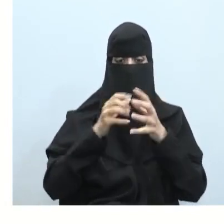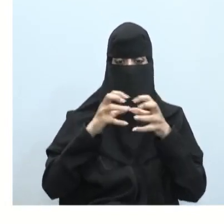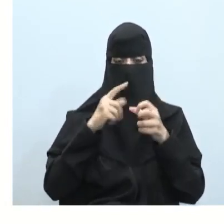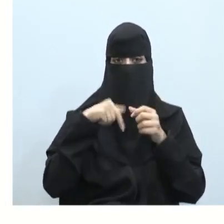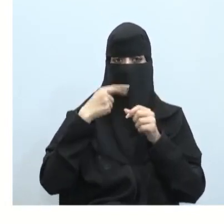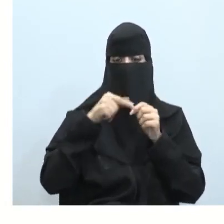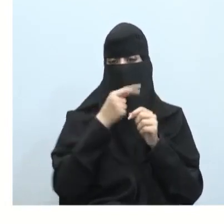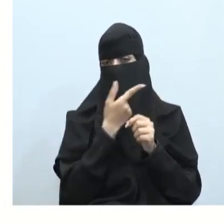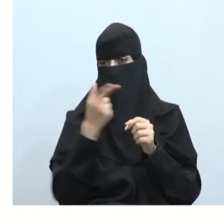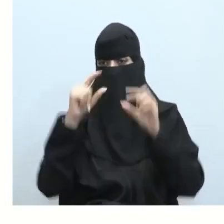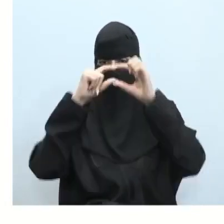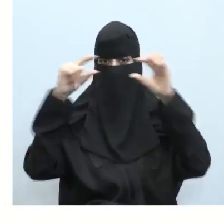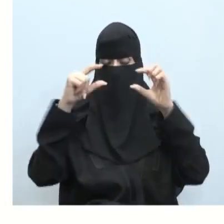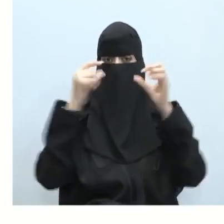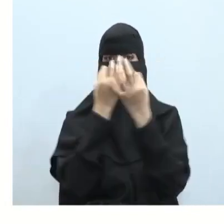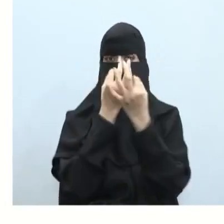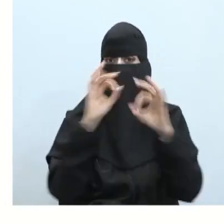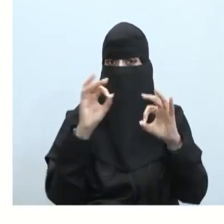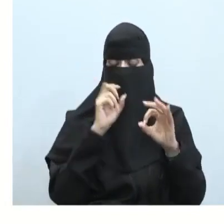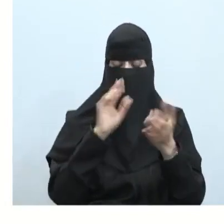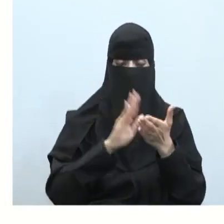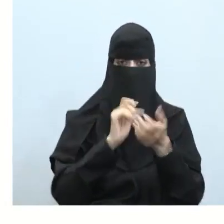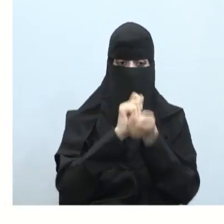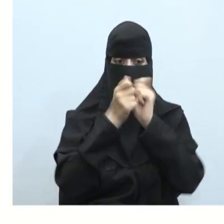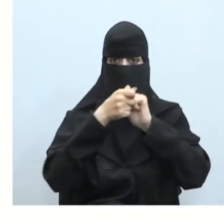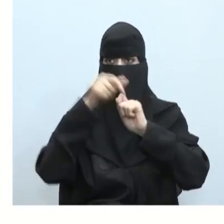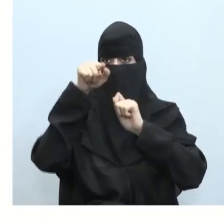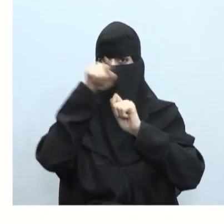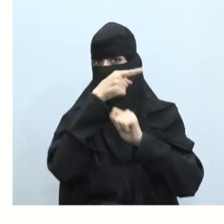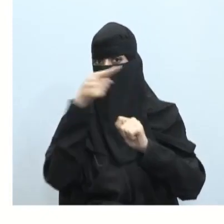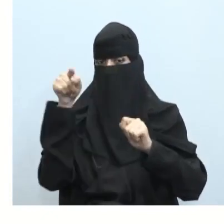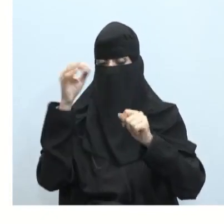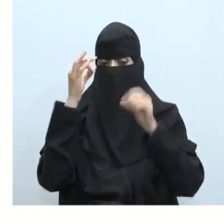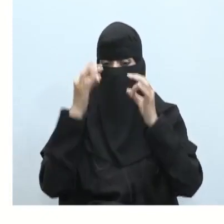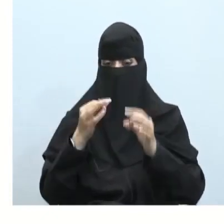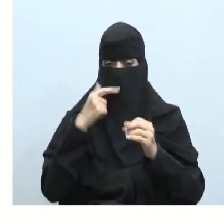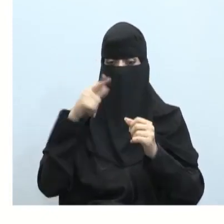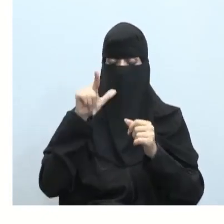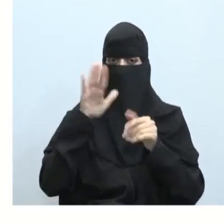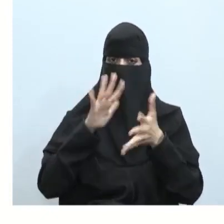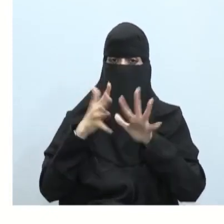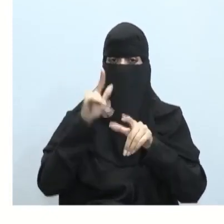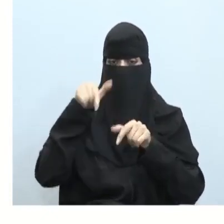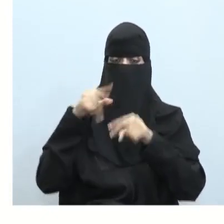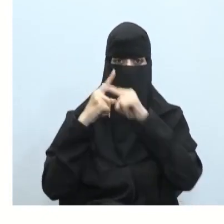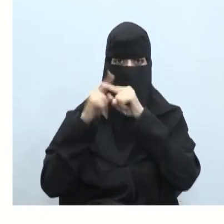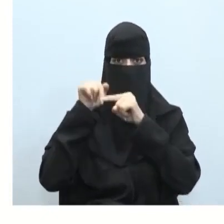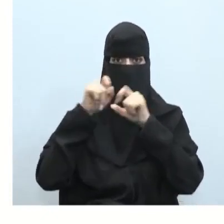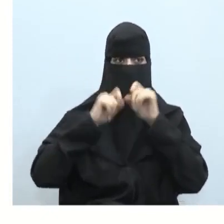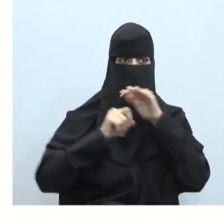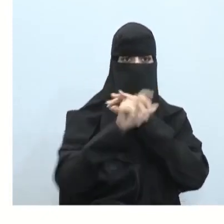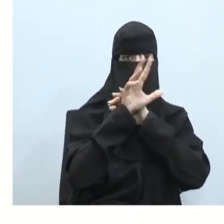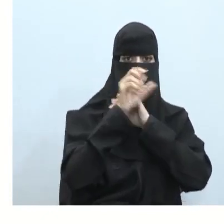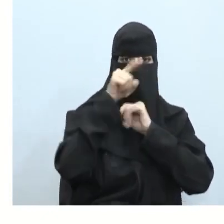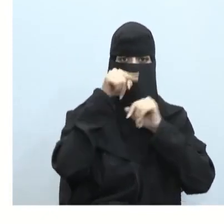ومعالجه جميع اسطر التعليمات البرمجيه ويتاكد من صحتها عند وجود خطا تظهر رساله خطا اذا لم يكن